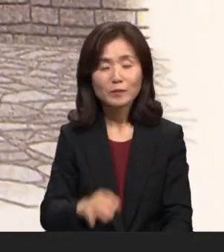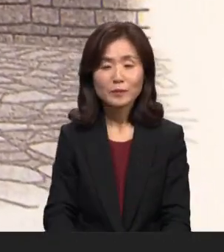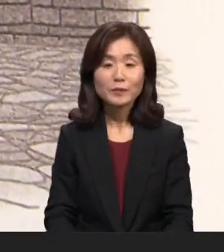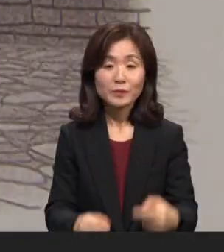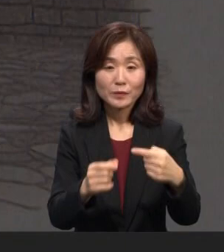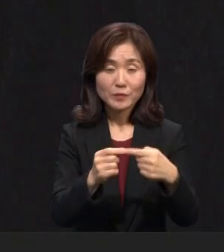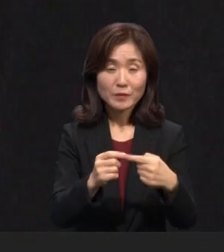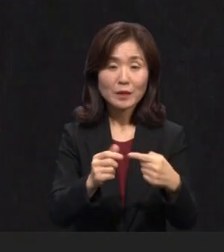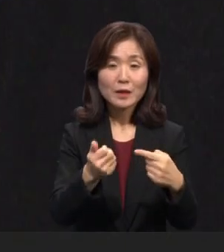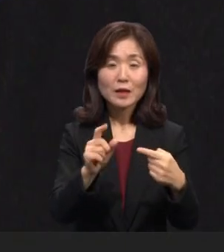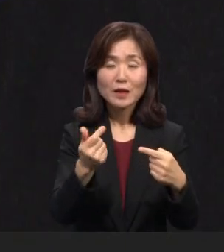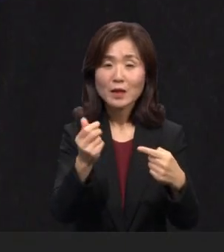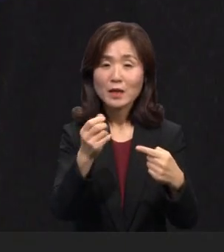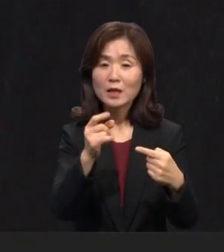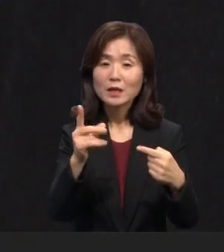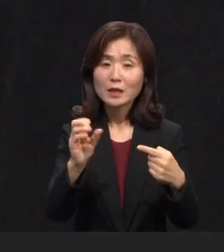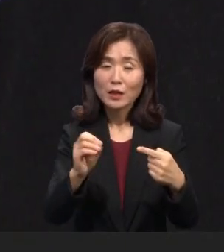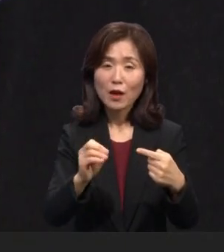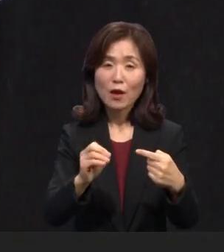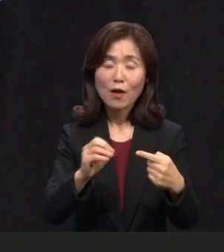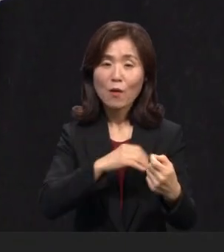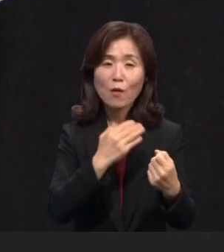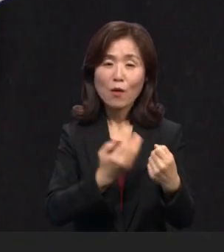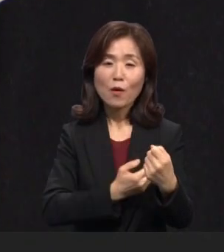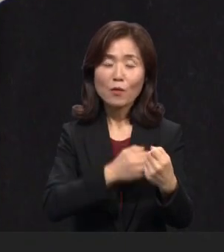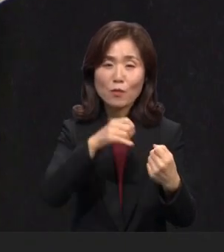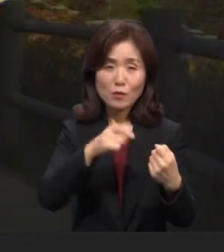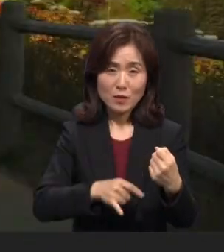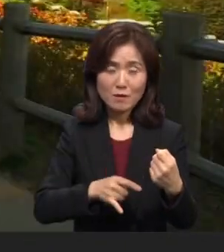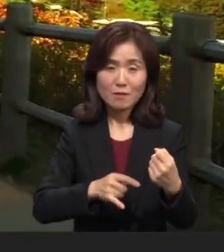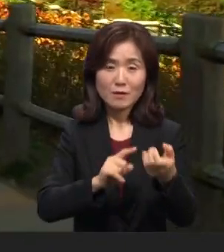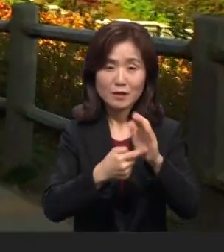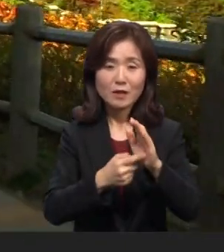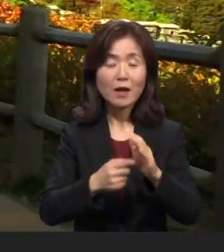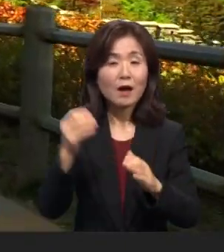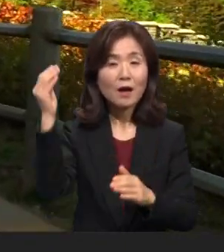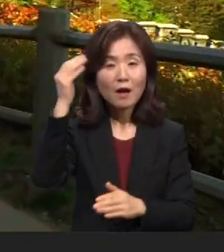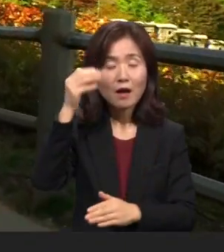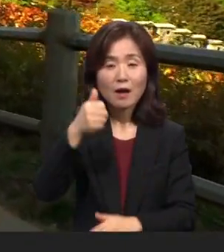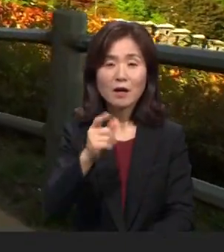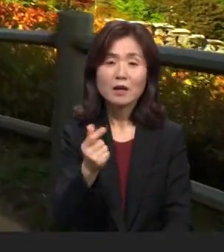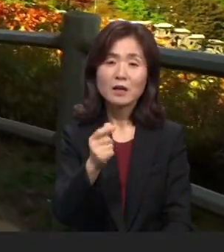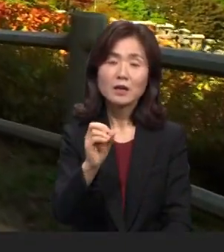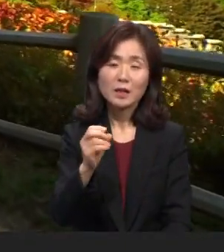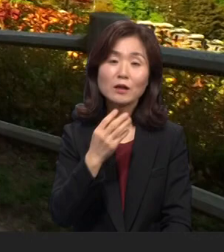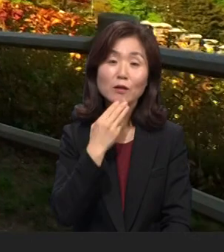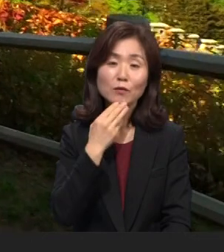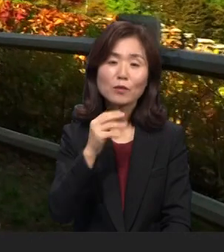먼저 한양의 권위와 품위를 나타내는 울타리, 한양도성을 꼽습니다.